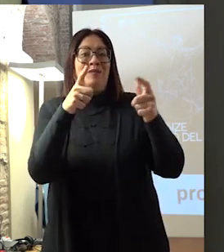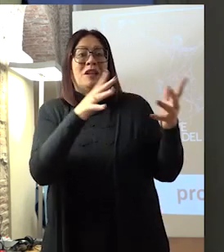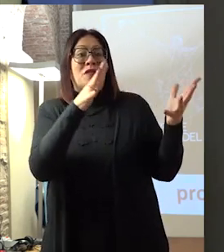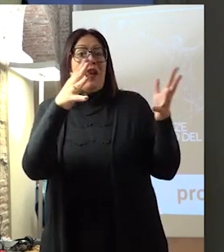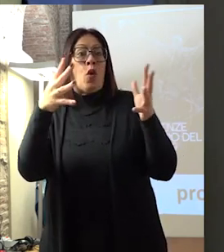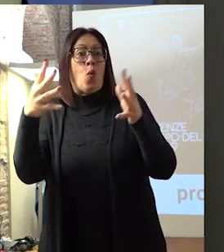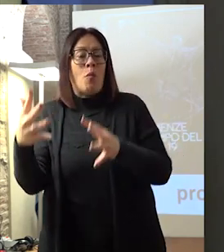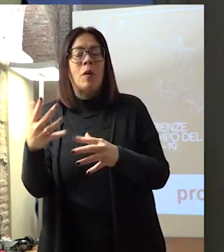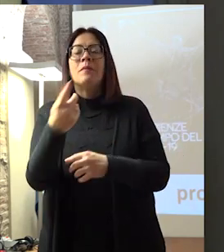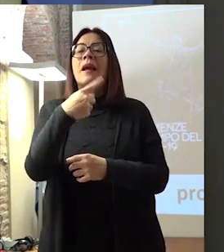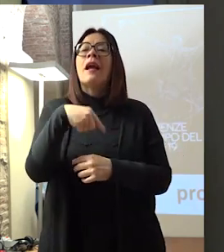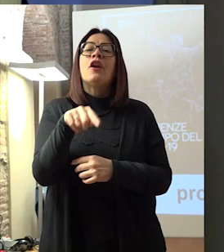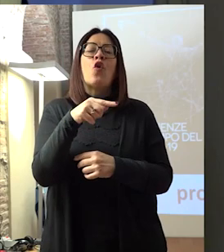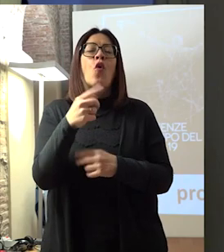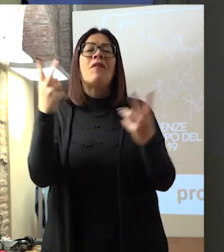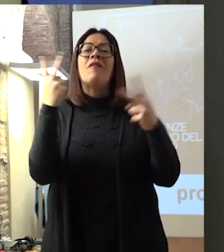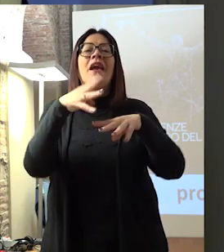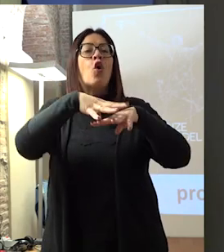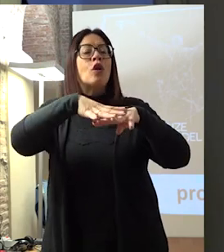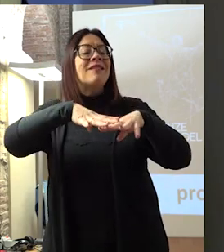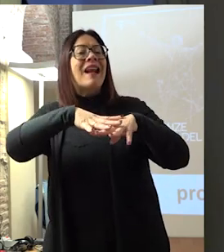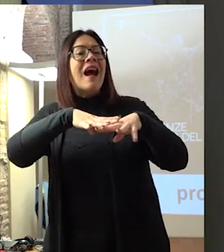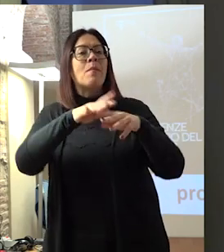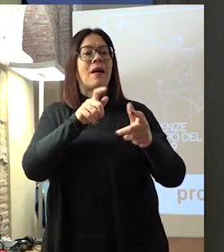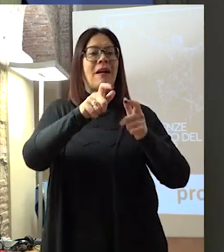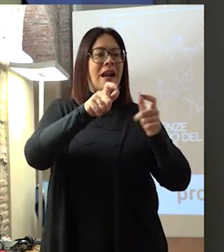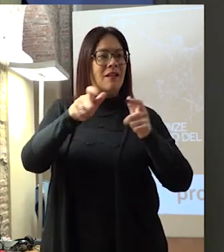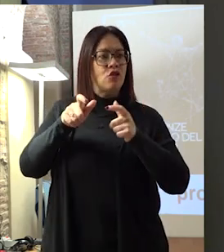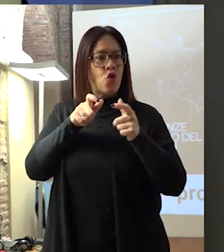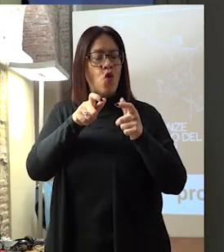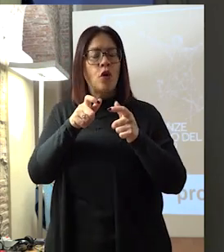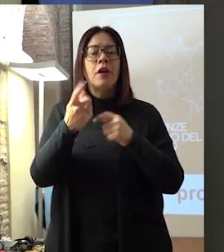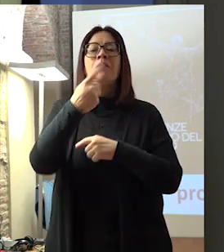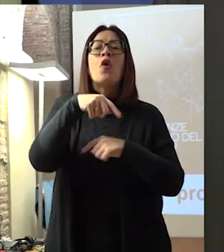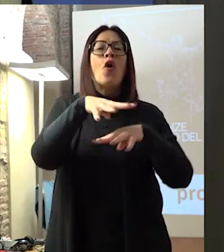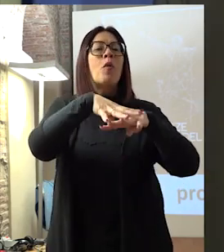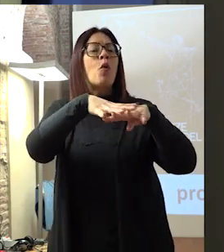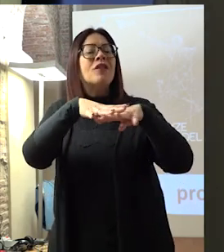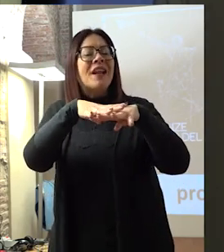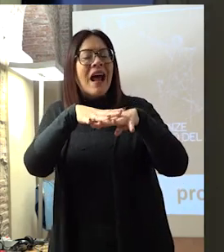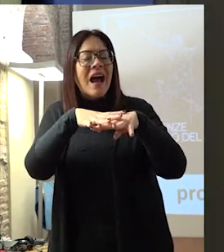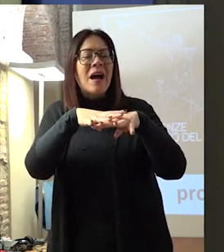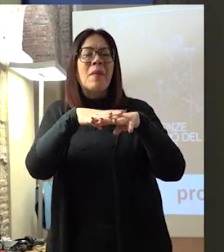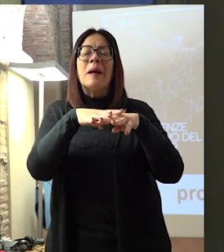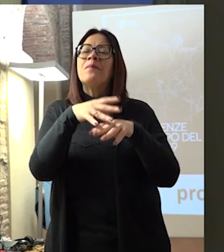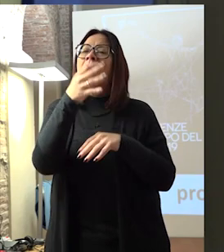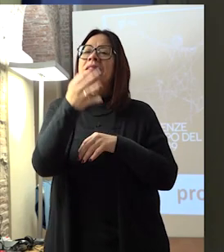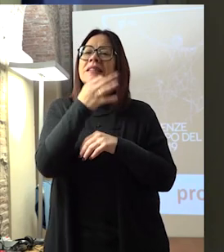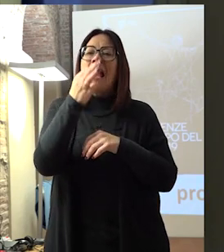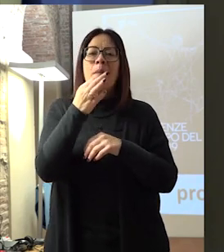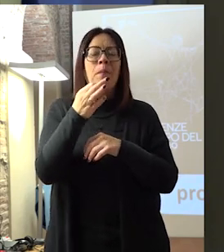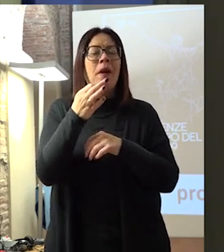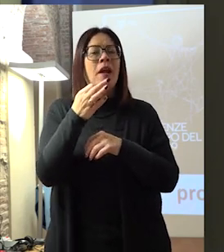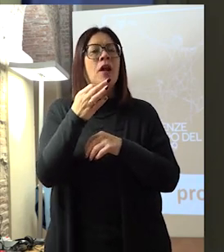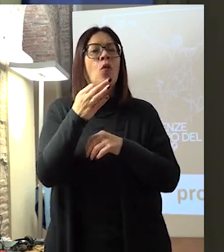una trama di relazioni, siamo una trama e ogni volta che c'è un'insufficienza